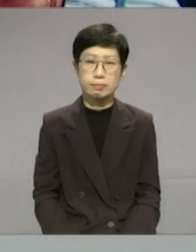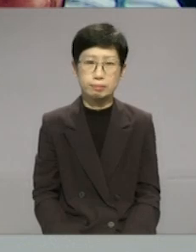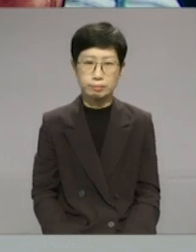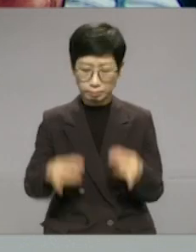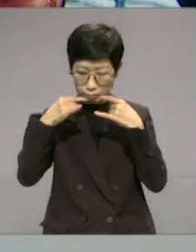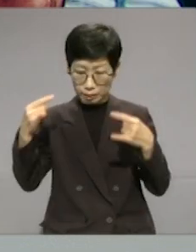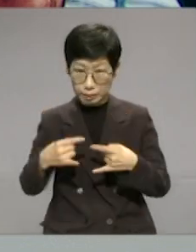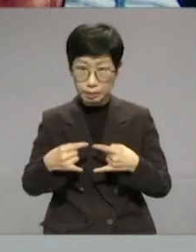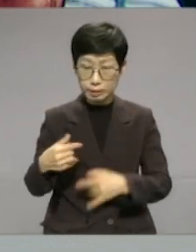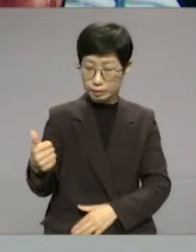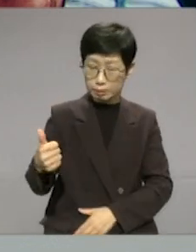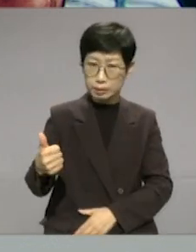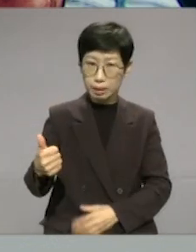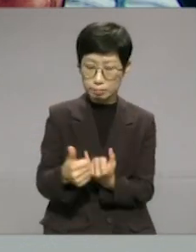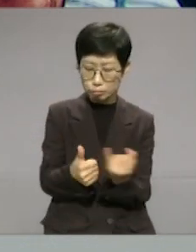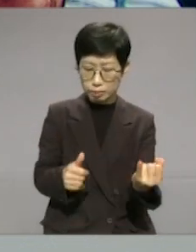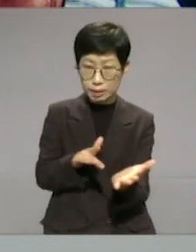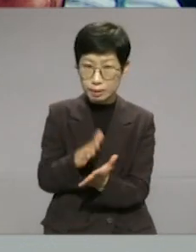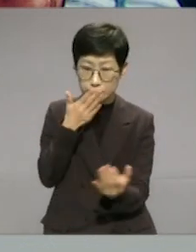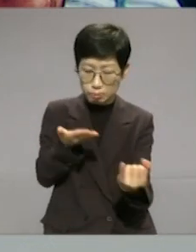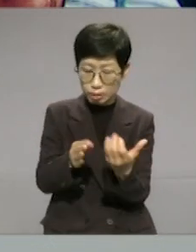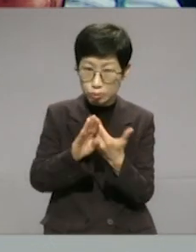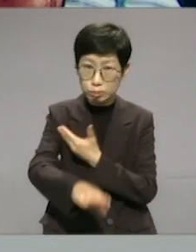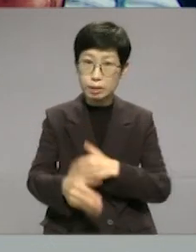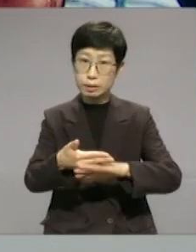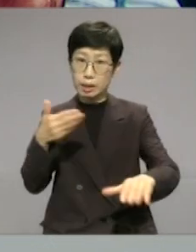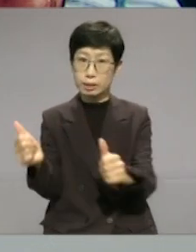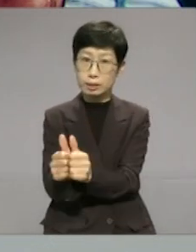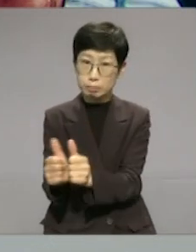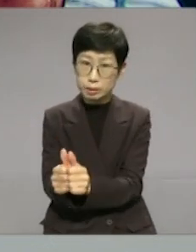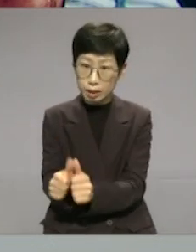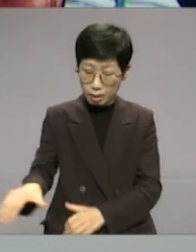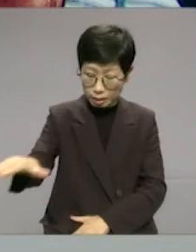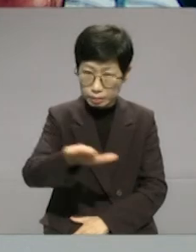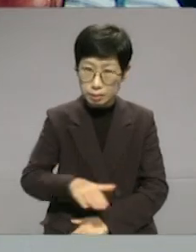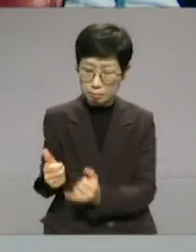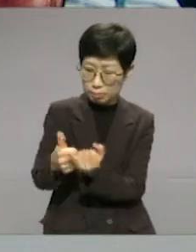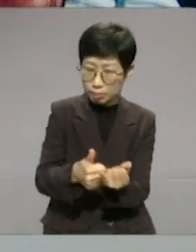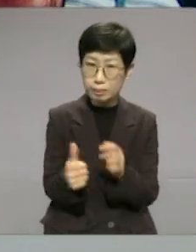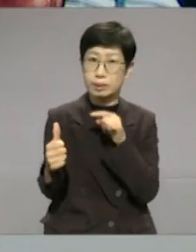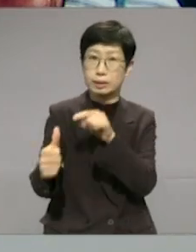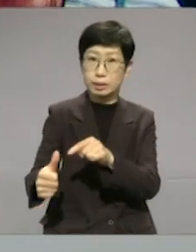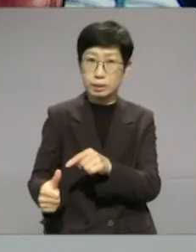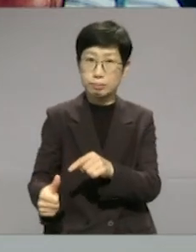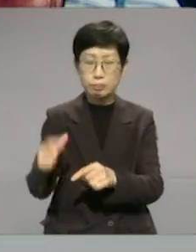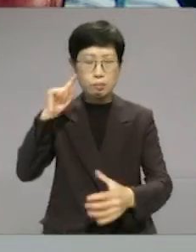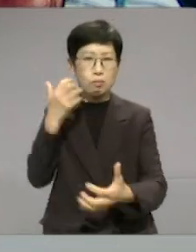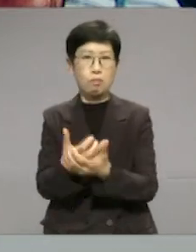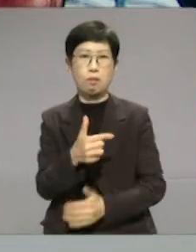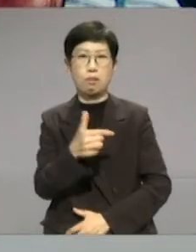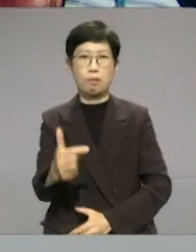프랑스에서 한 남성이 아내에게 약을 먹인 뒤 다른 남성들에게 집단 성폭행을 하게 한 충격적인 사건이